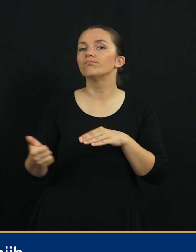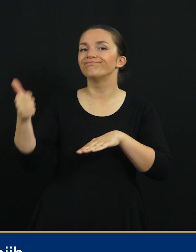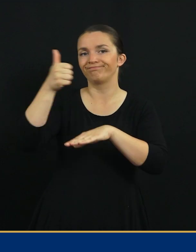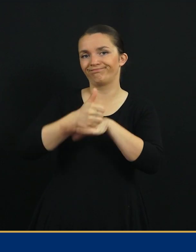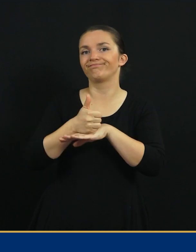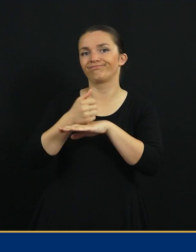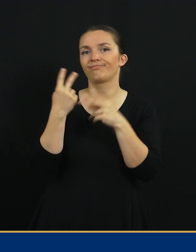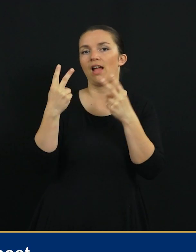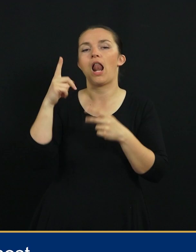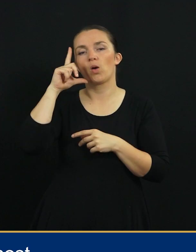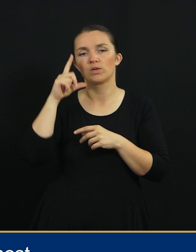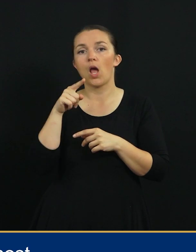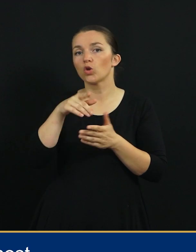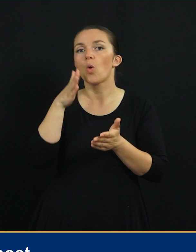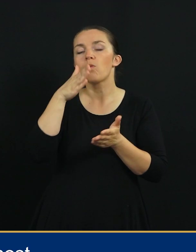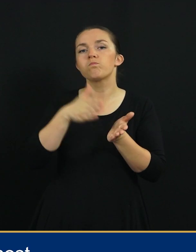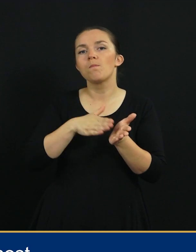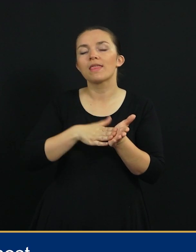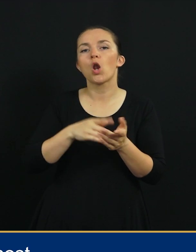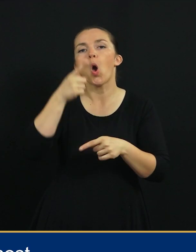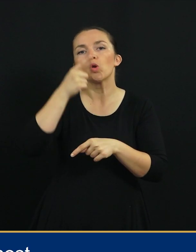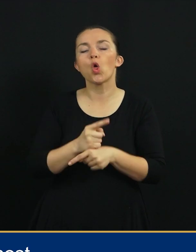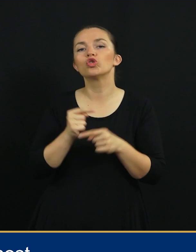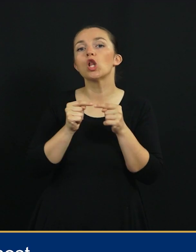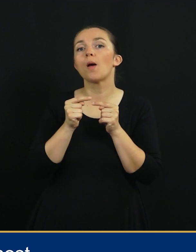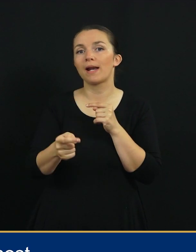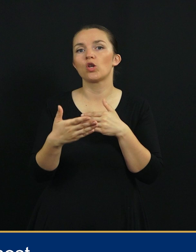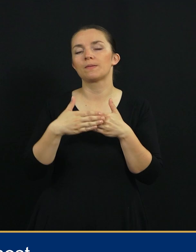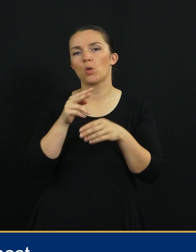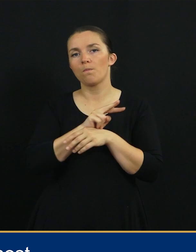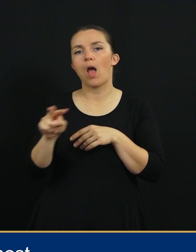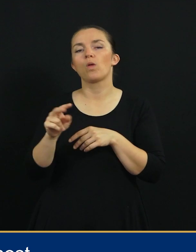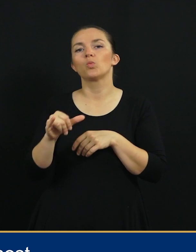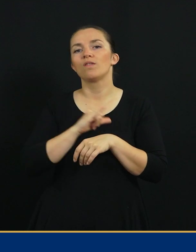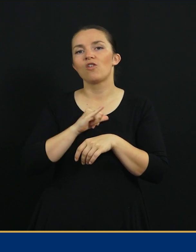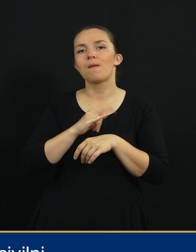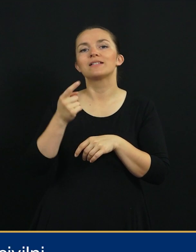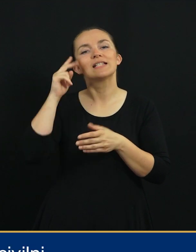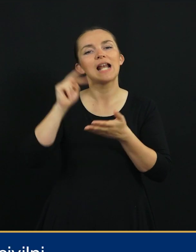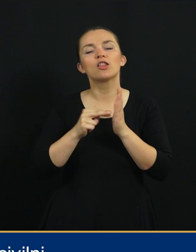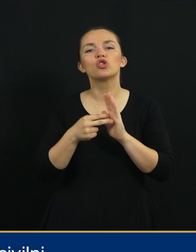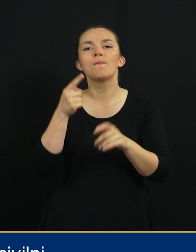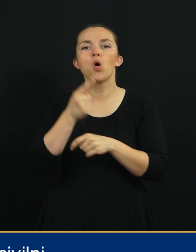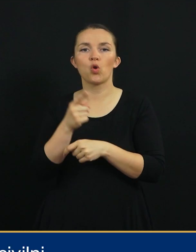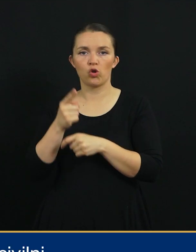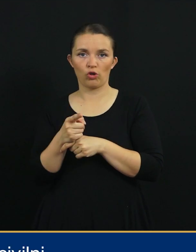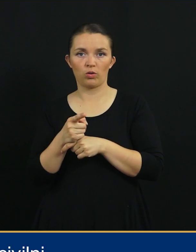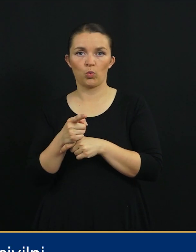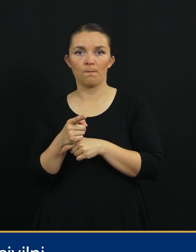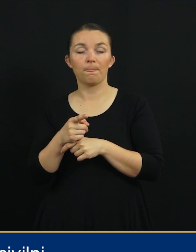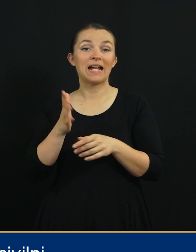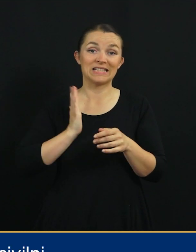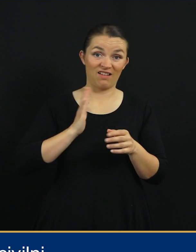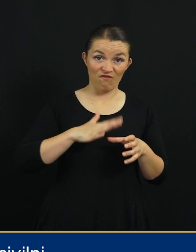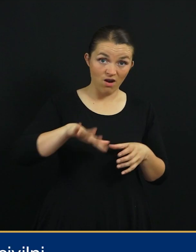prevladujoče. Pomenile bodo odločilno prednost pri upravljanju informacij in strateškem odločanju, tako v